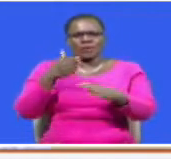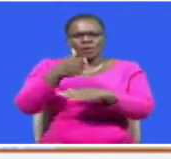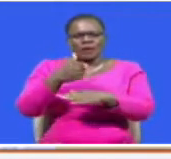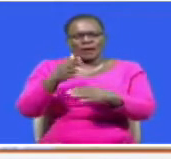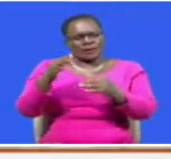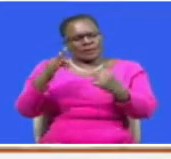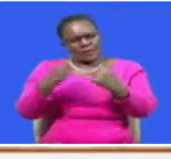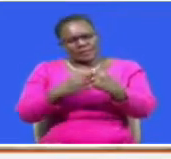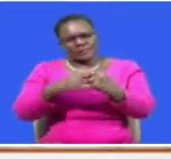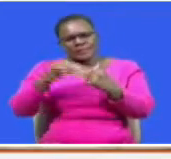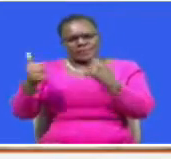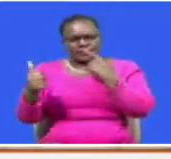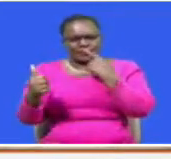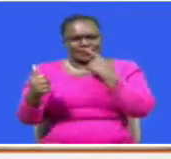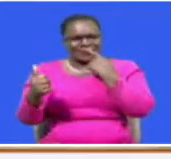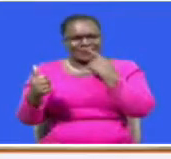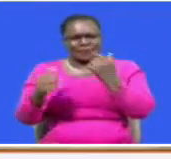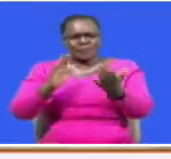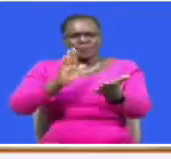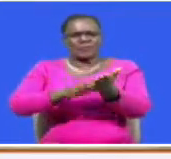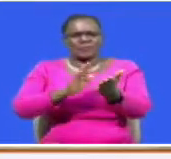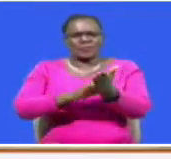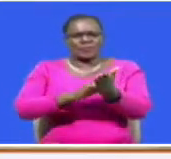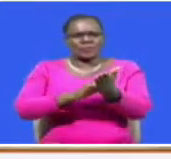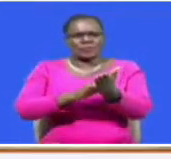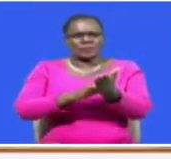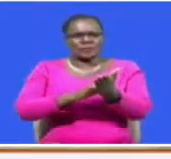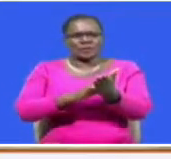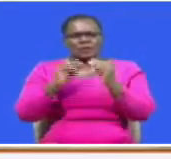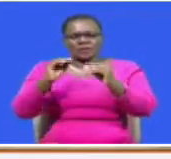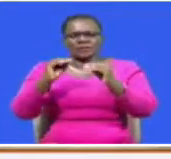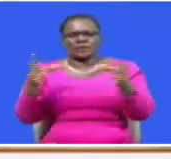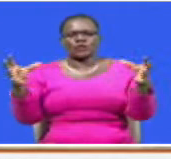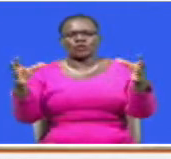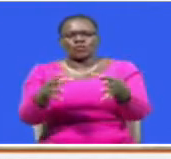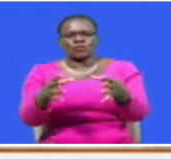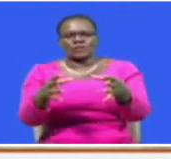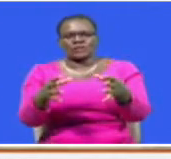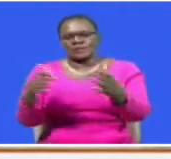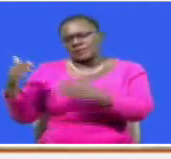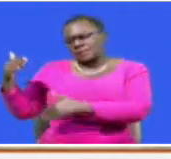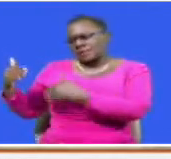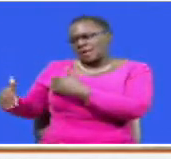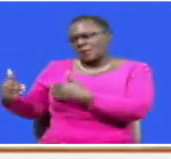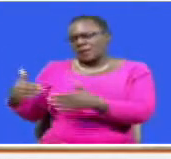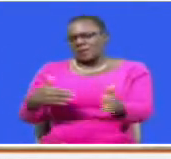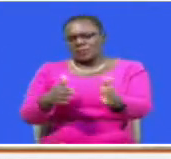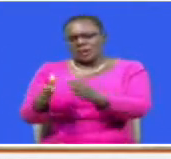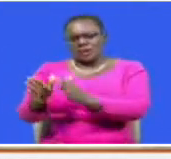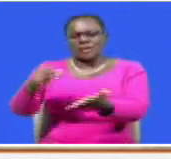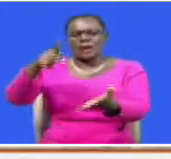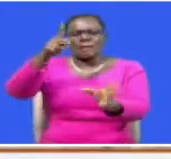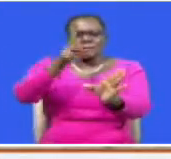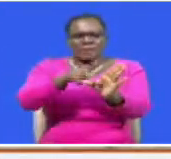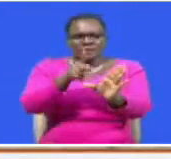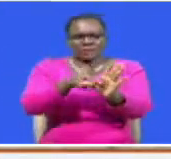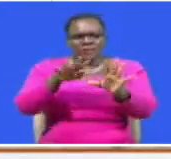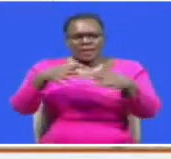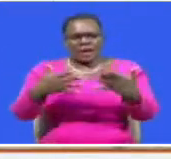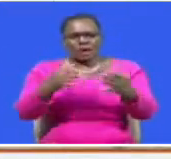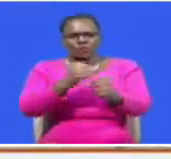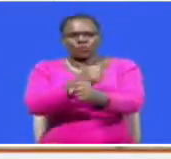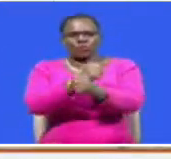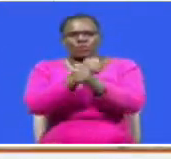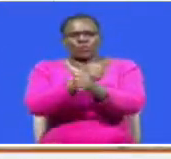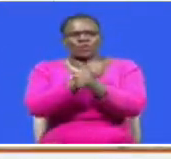another 8 kilometers. Wadau wanapendekeza kushirikisha jamii zinazoishi karibu na mito kwenye kampeni zitakazowaelimisha jinsi ya kuiga